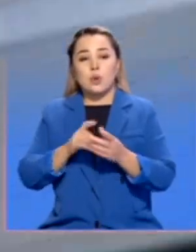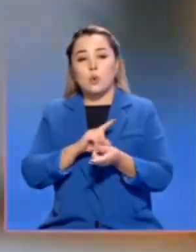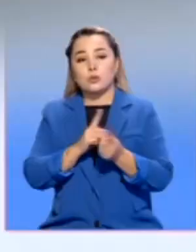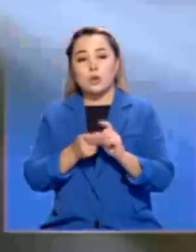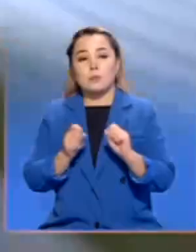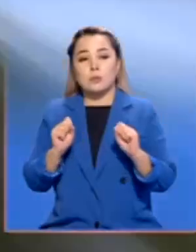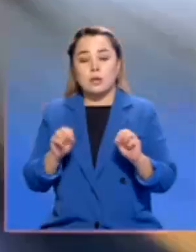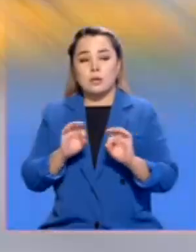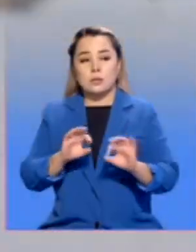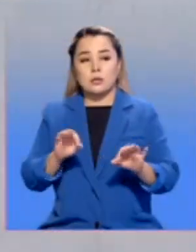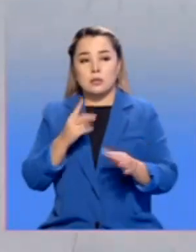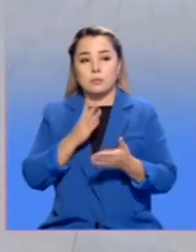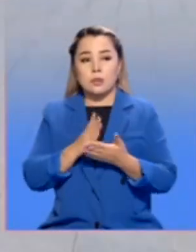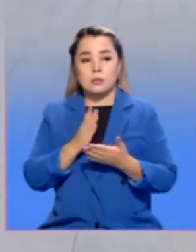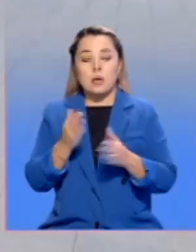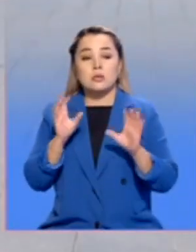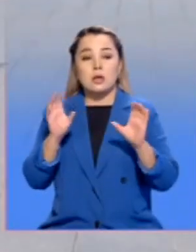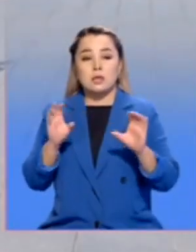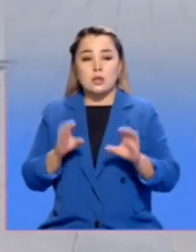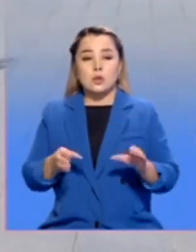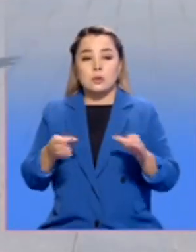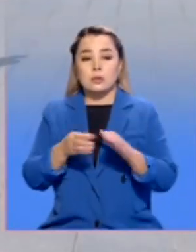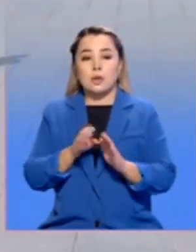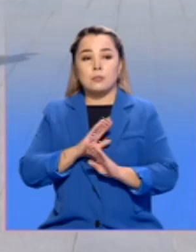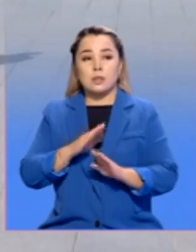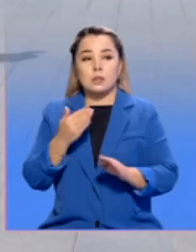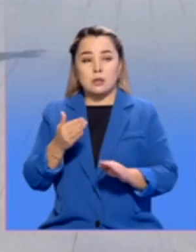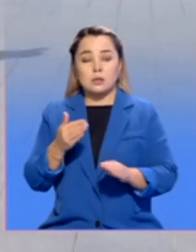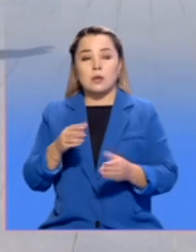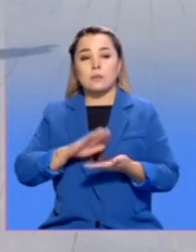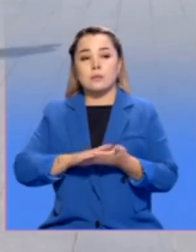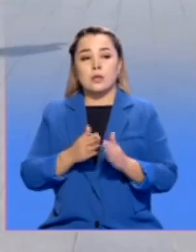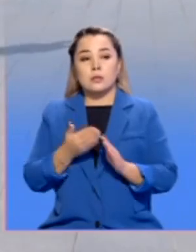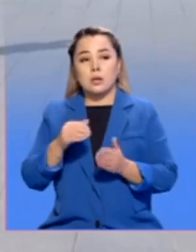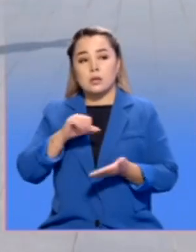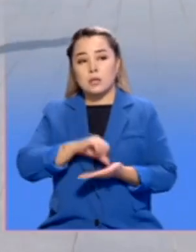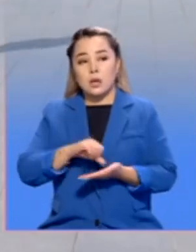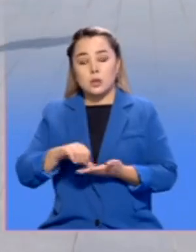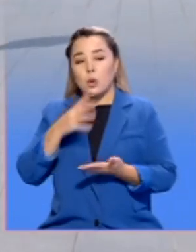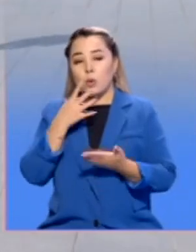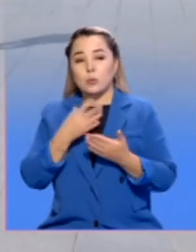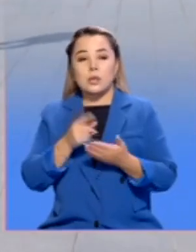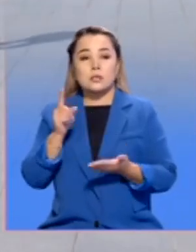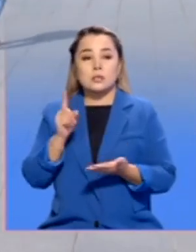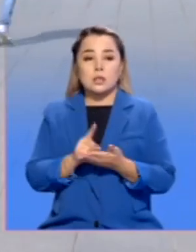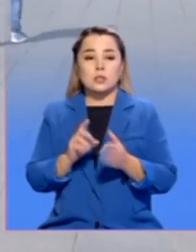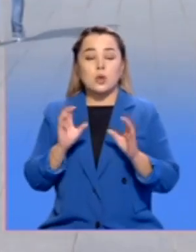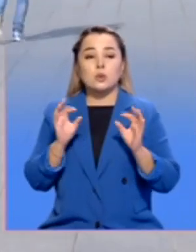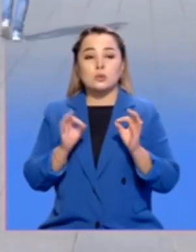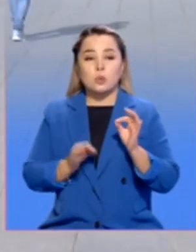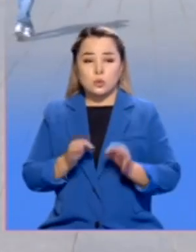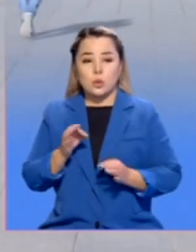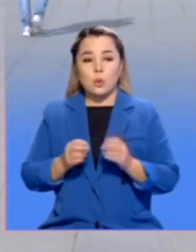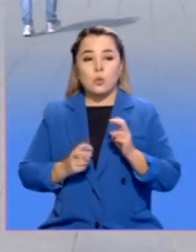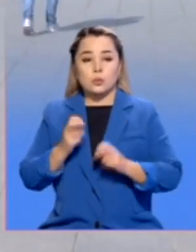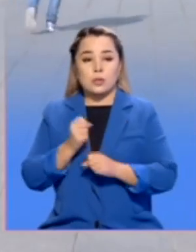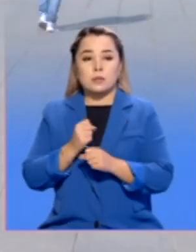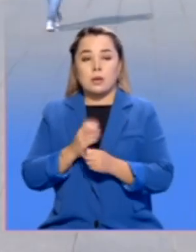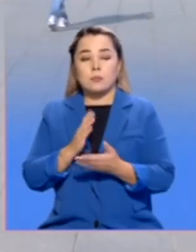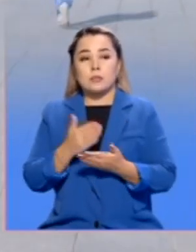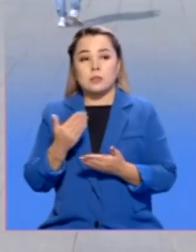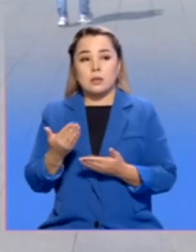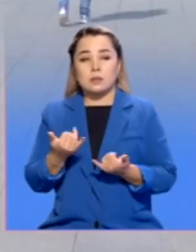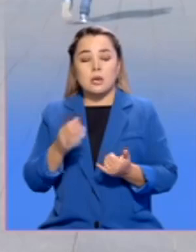өзгермек. Конституциялық кеңес емес, конституциялық сот болғаны, оның өзінің тиісті сот өндірісі болады. Кәдімгідей